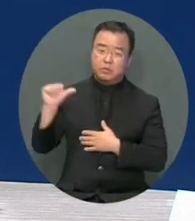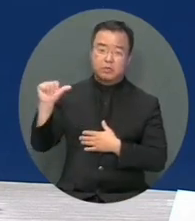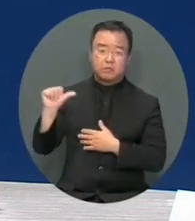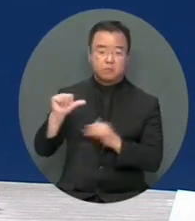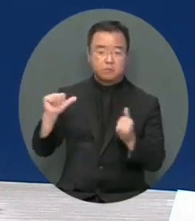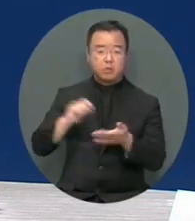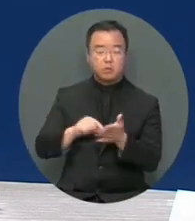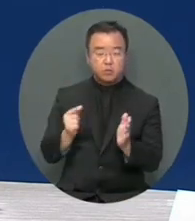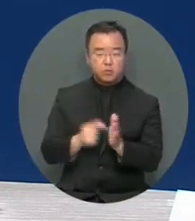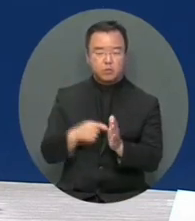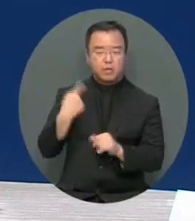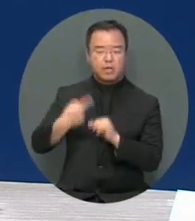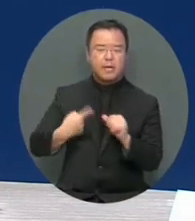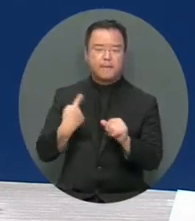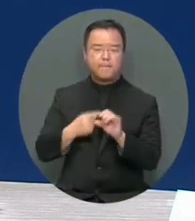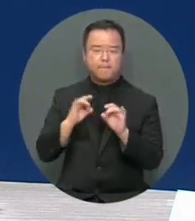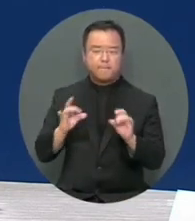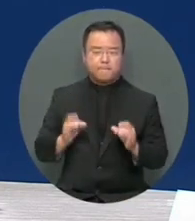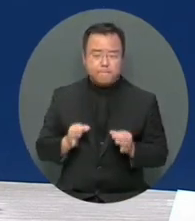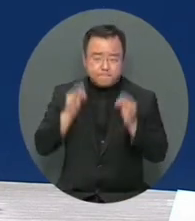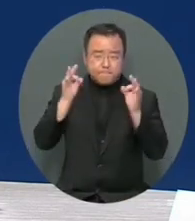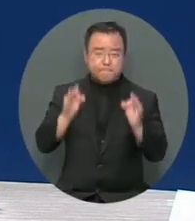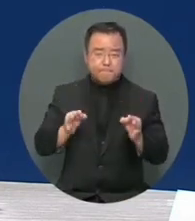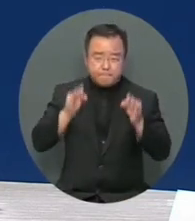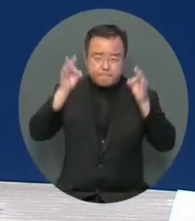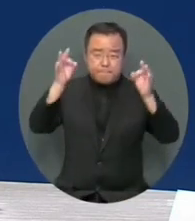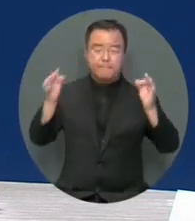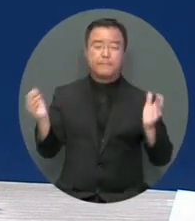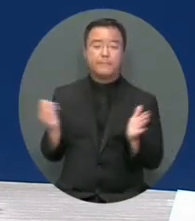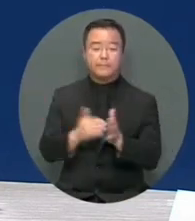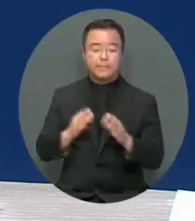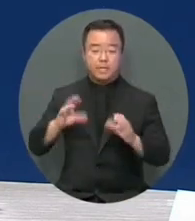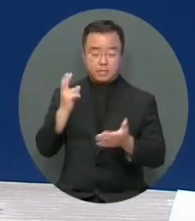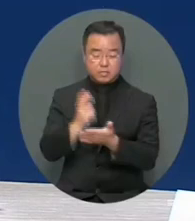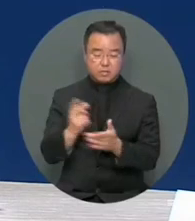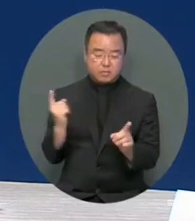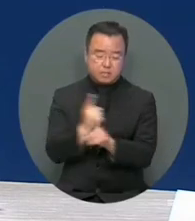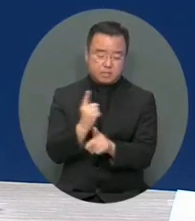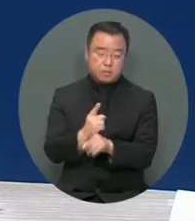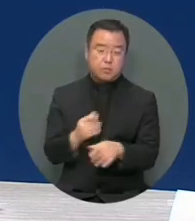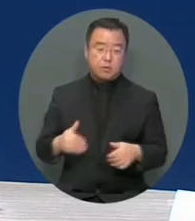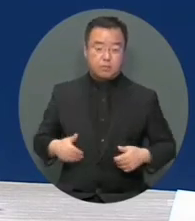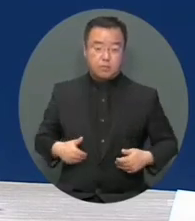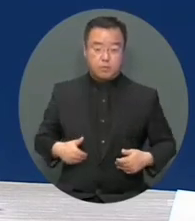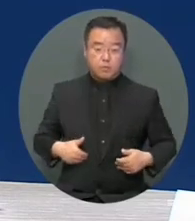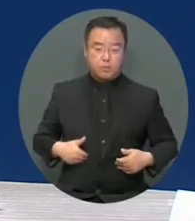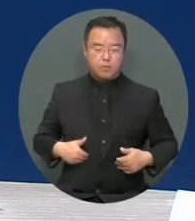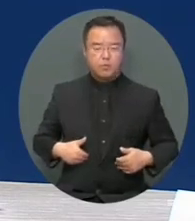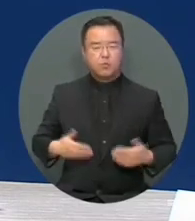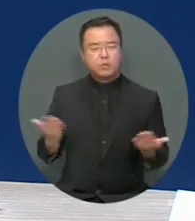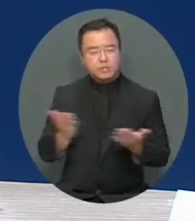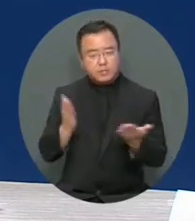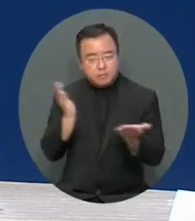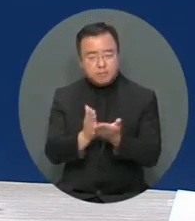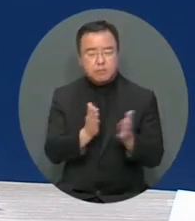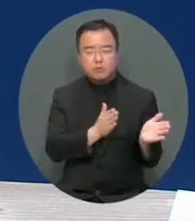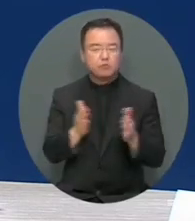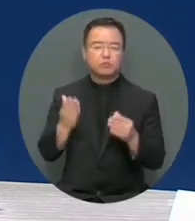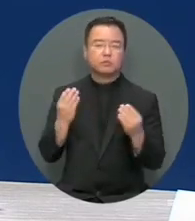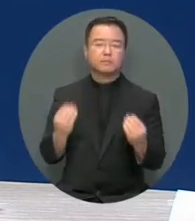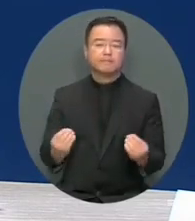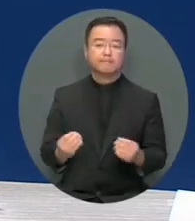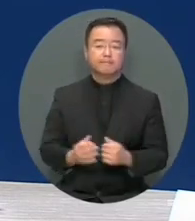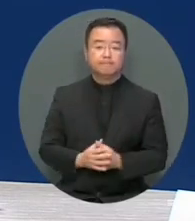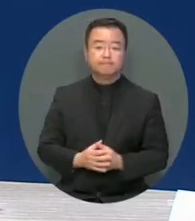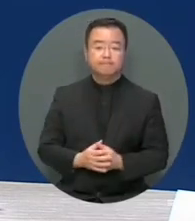매년 그 개헌 노력을 해왔기 때문에 개헌에 필요한 실무적 준비는 다 갖춰져 있습니다.